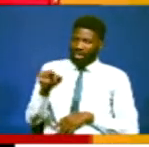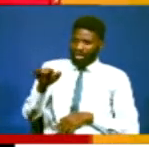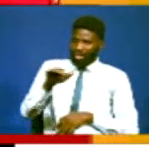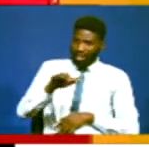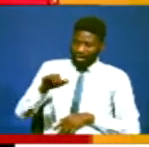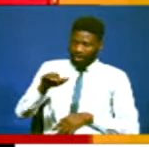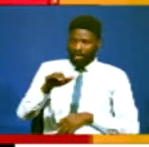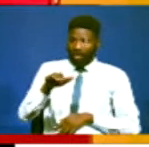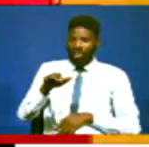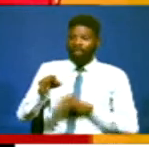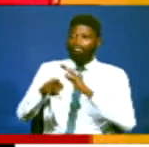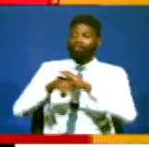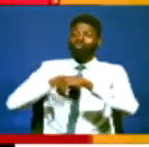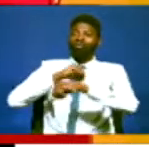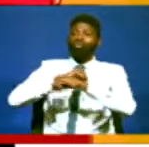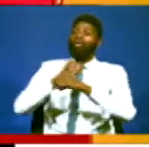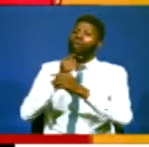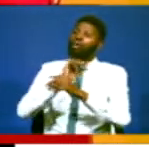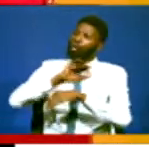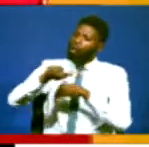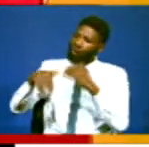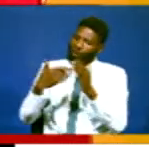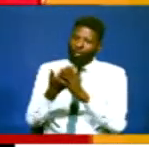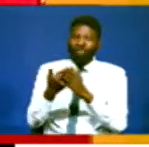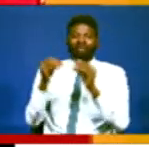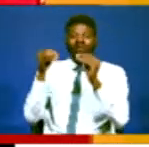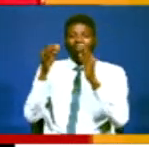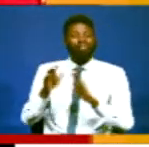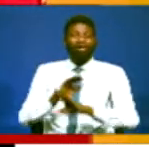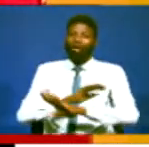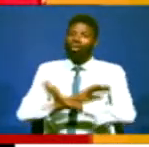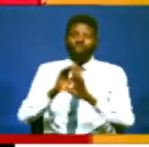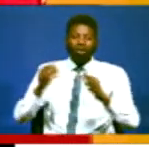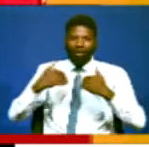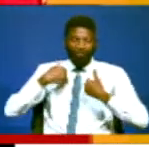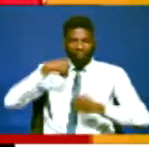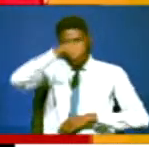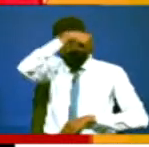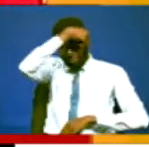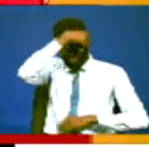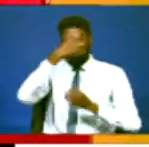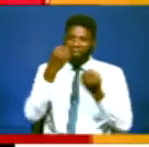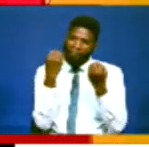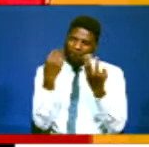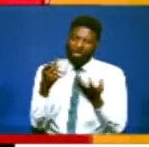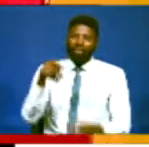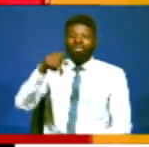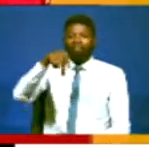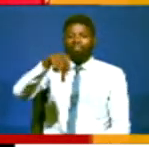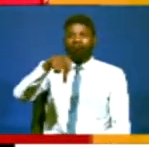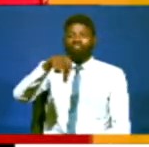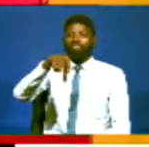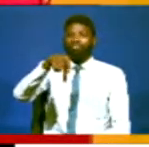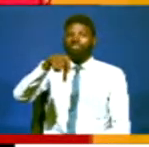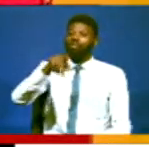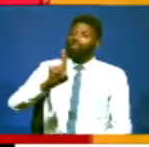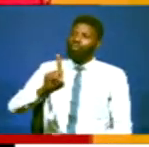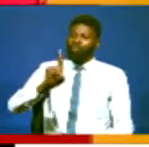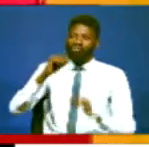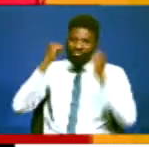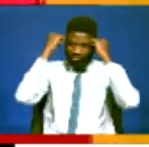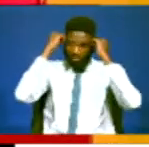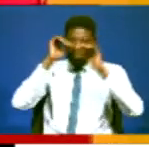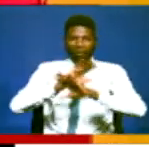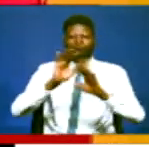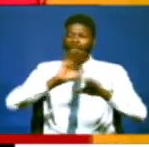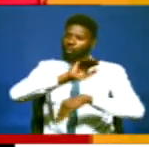degree, hawajasomea, wengi wamefanya P1, walimu wa shule za msingi. Na shule yote ni